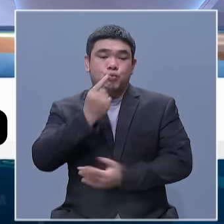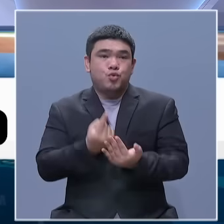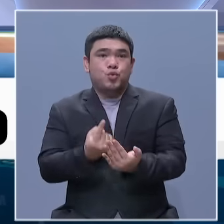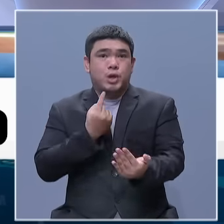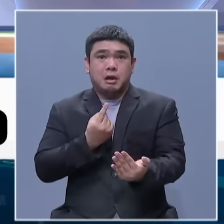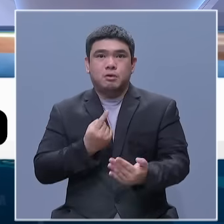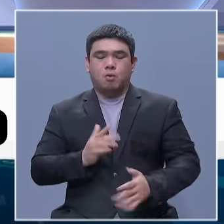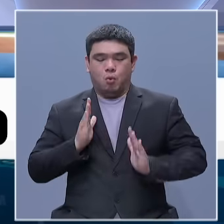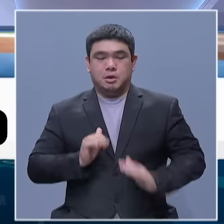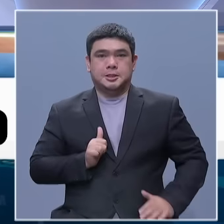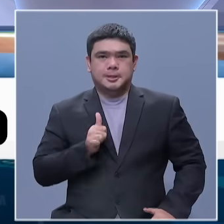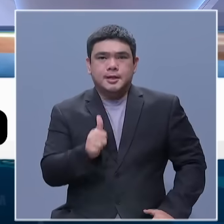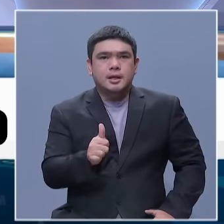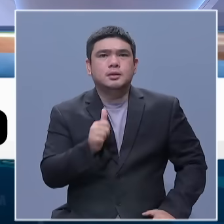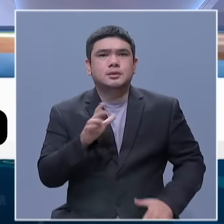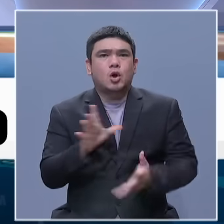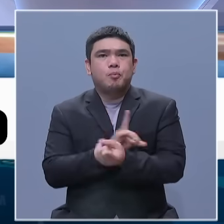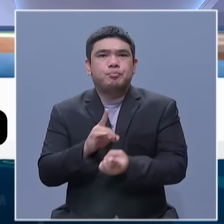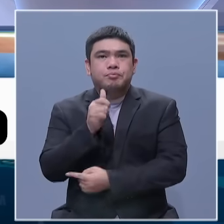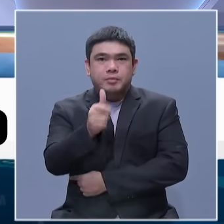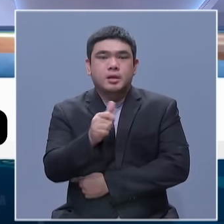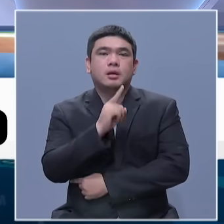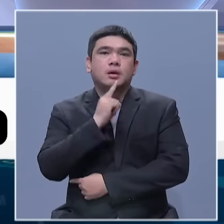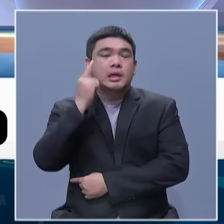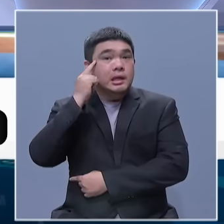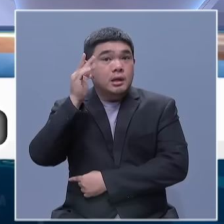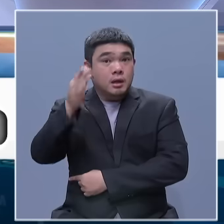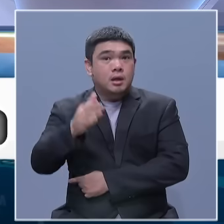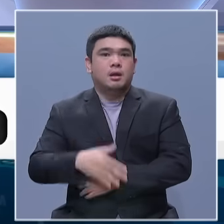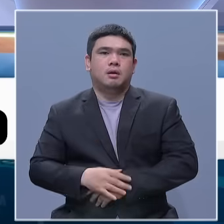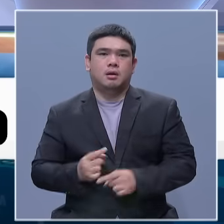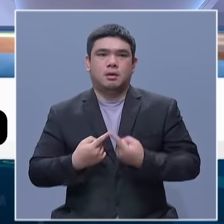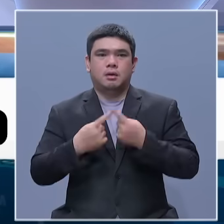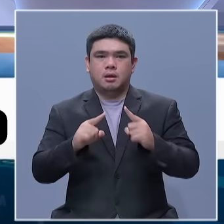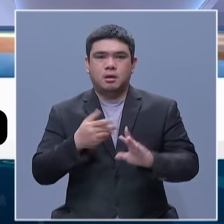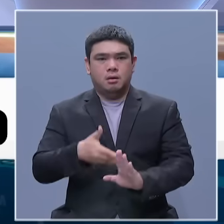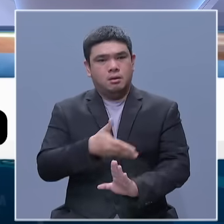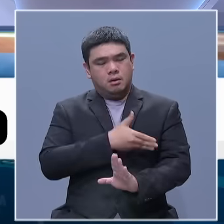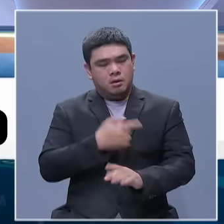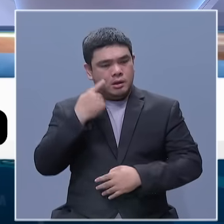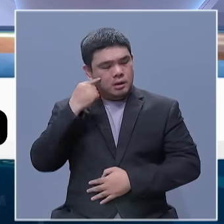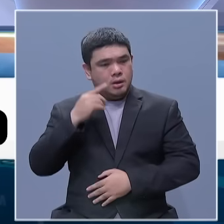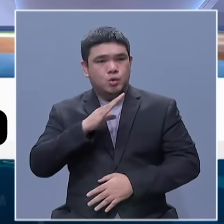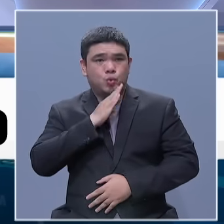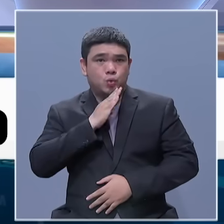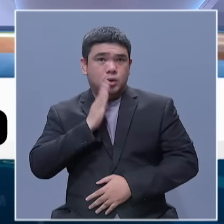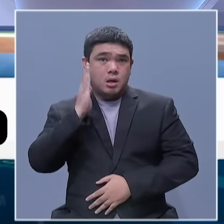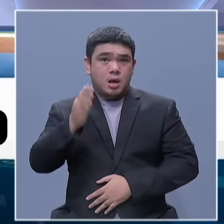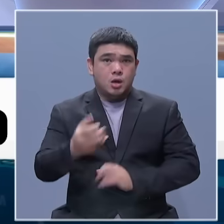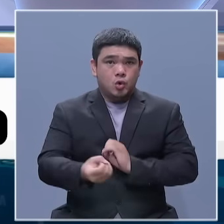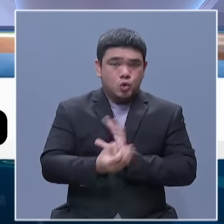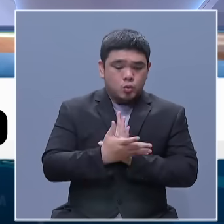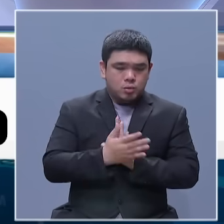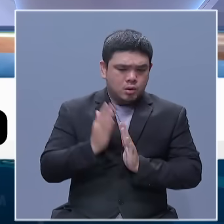ที่เป็นคนดีทำเพื่อสังคมจริง ๆเป็นบรรทัดฐานใหม่ทางการเมืองไปเลย ใช่ค่ะแต่อีกด้านหนึ่งที่พี่อาร์มบอกเลยมันจะเป็นกับดักให้พรรคเองไหมล่ะ